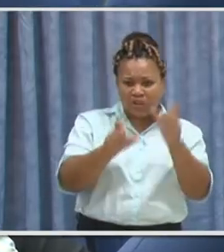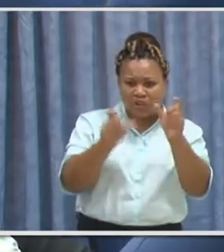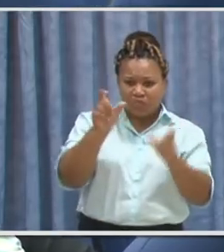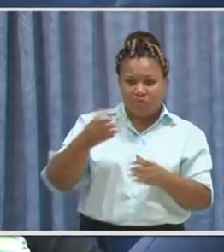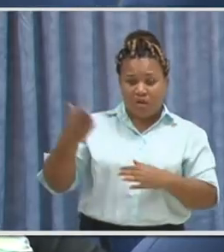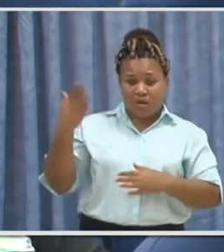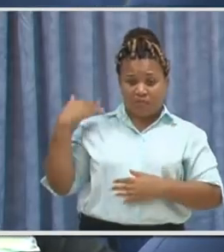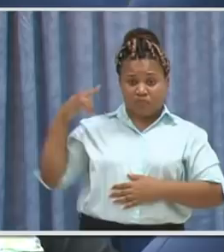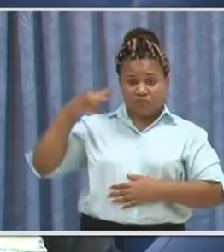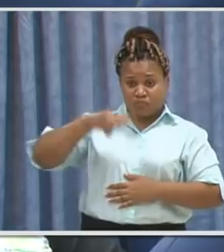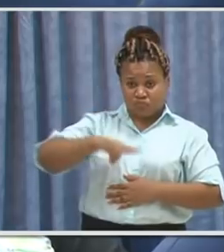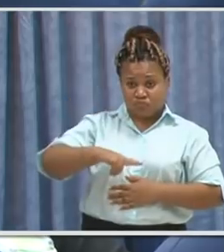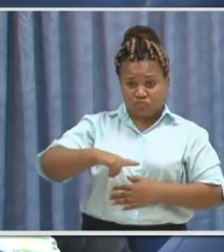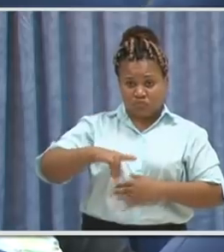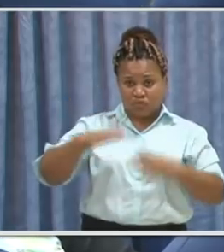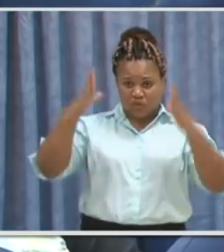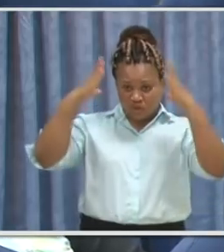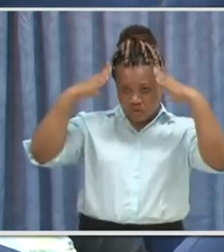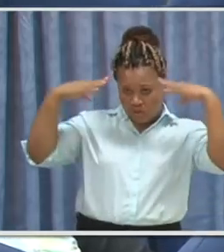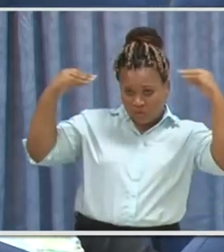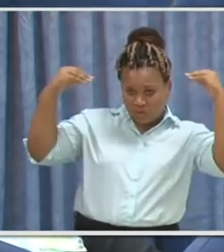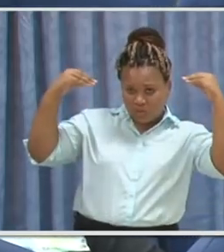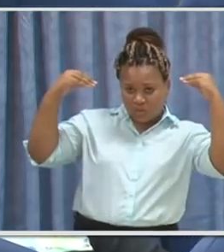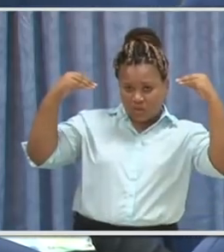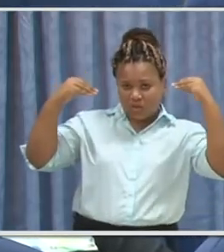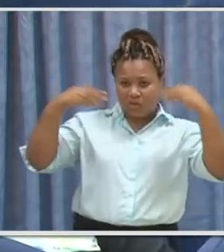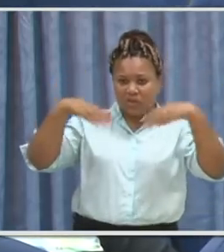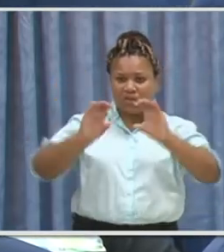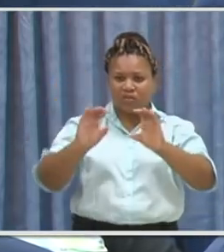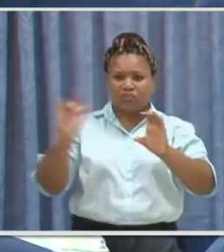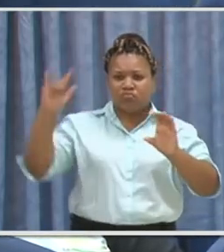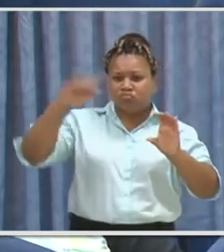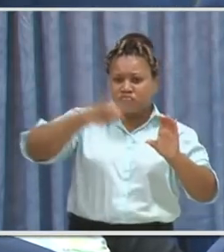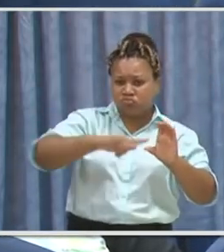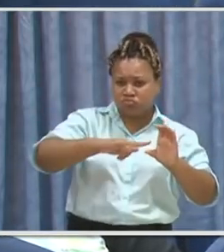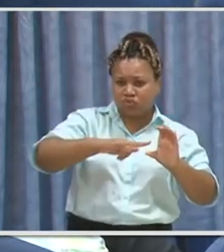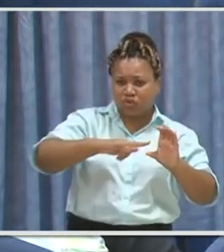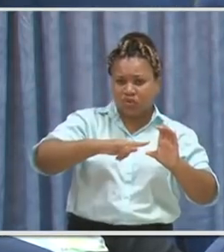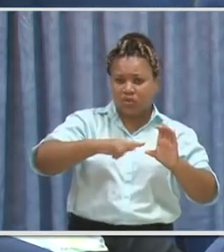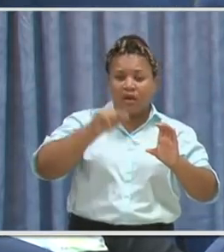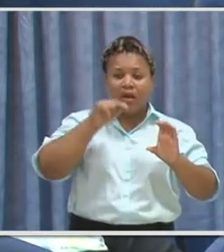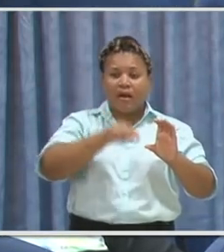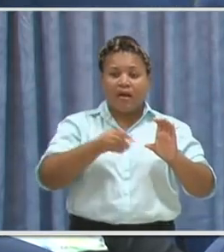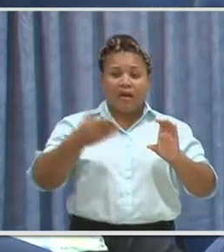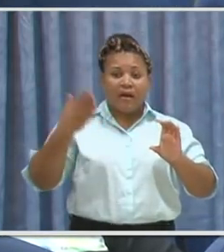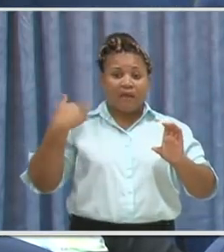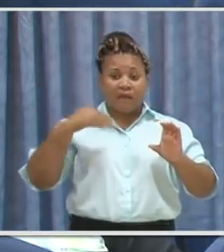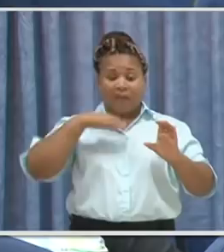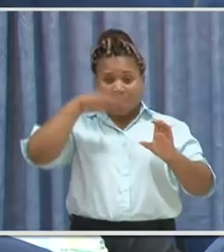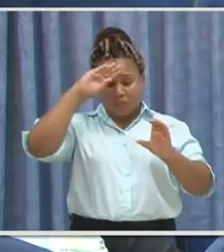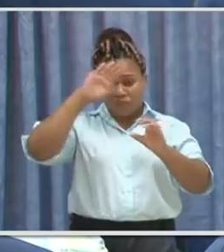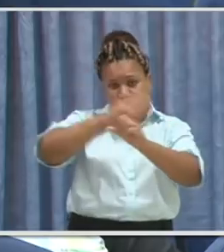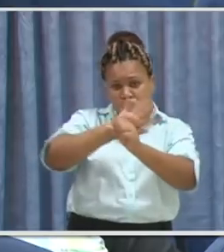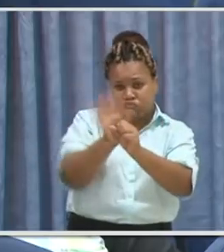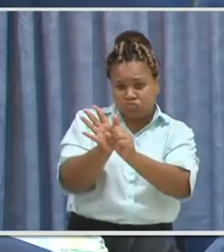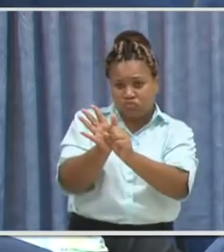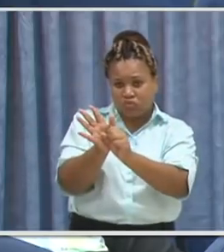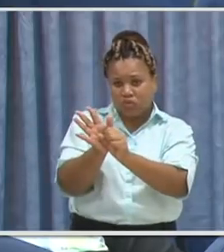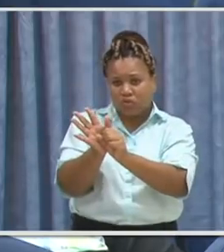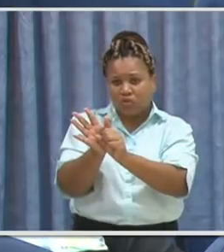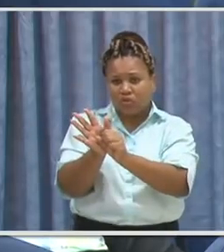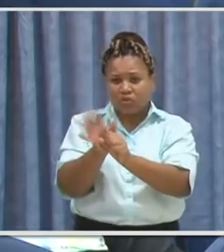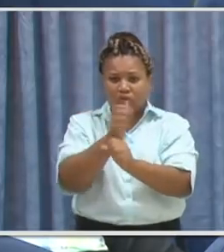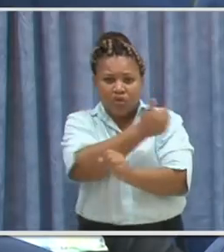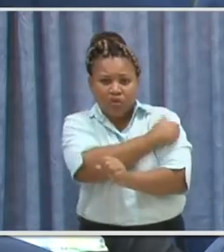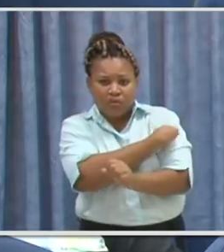Santé et nous, pour la première fois aussi, nous attendons qu'il y ait un étranger pour payer pour le bon traitement qu'ils ont gagné. Est-ce